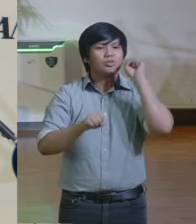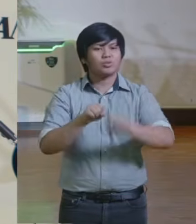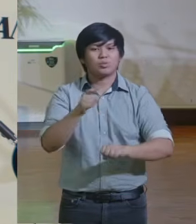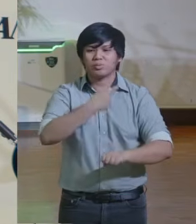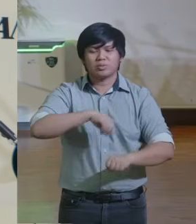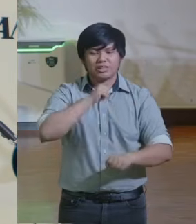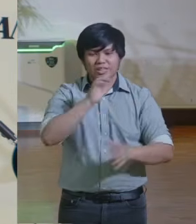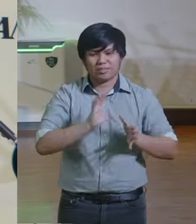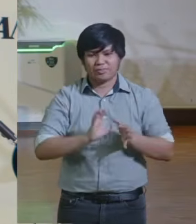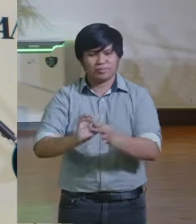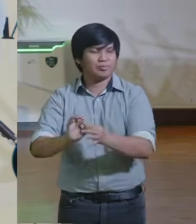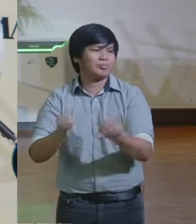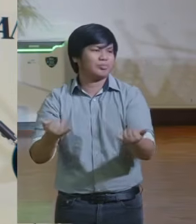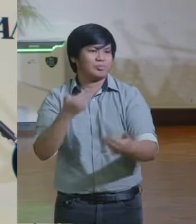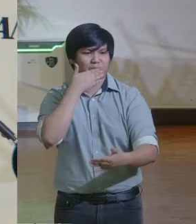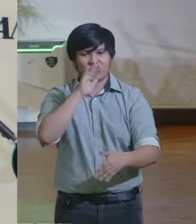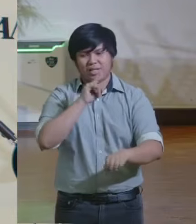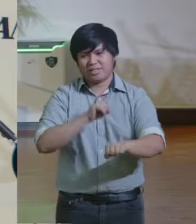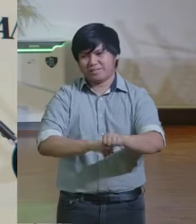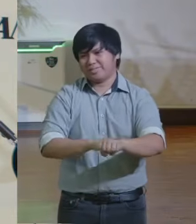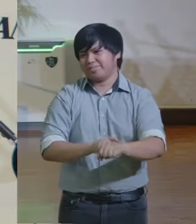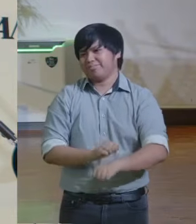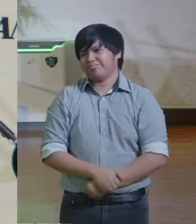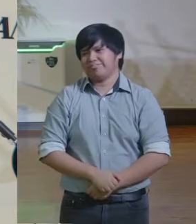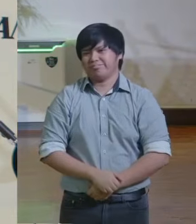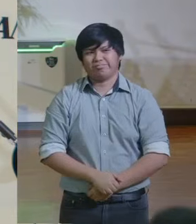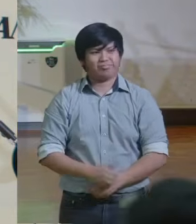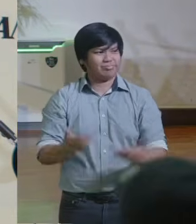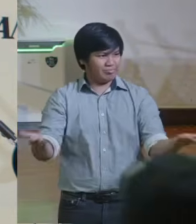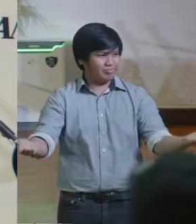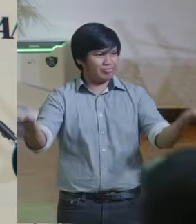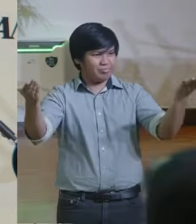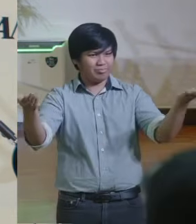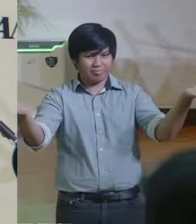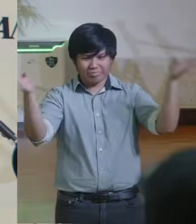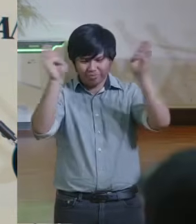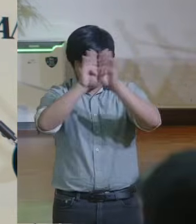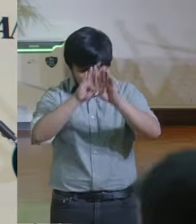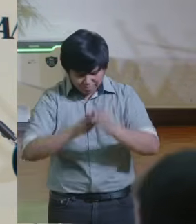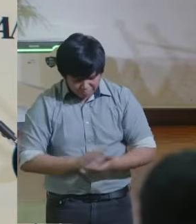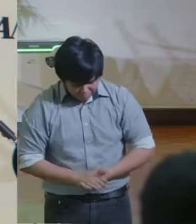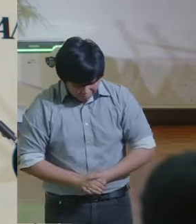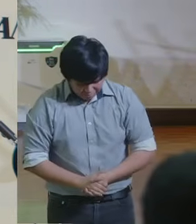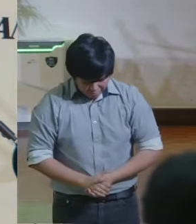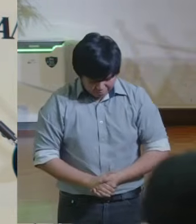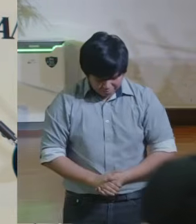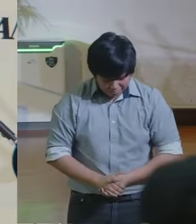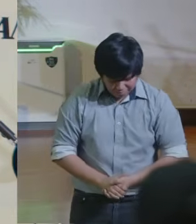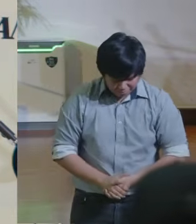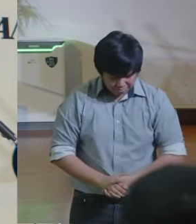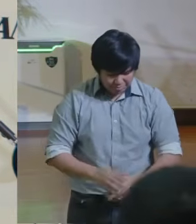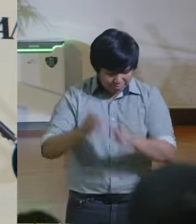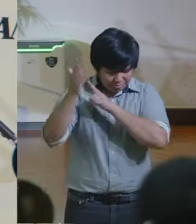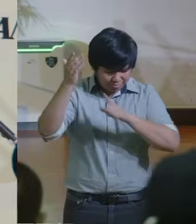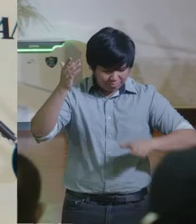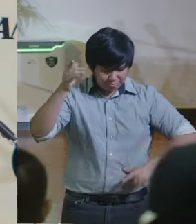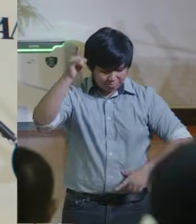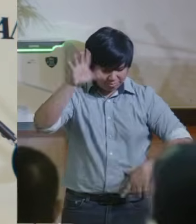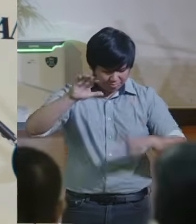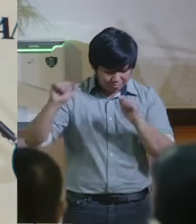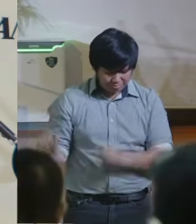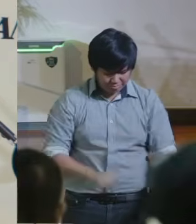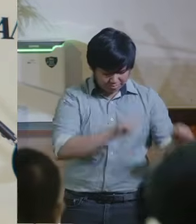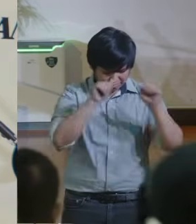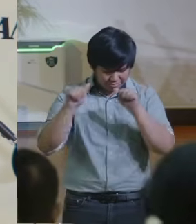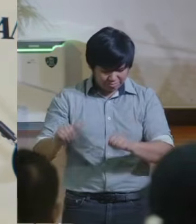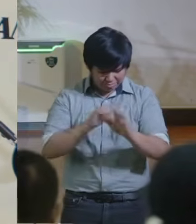age. Tayo po tumayo, mga kapatid, tayo manalangin. Panginoong Diyos na makapangyarihan sa lahat, salamat po